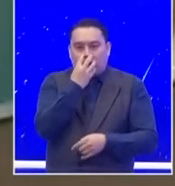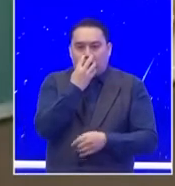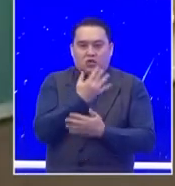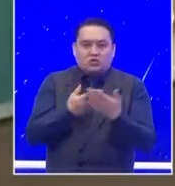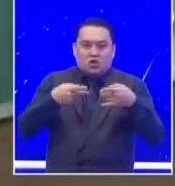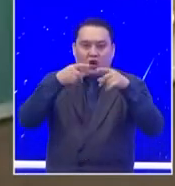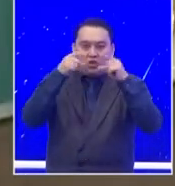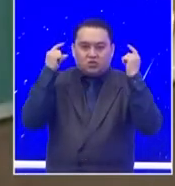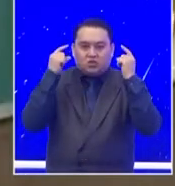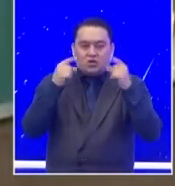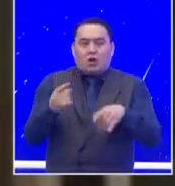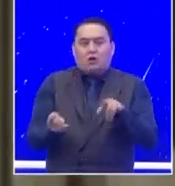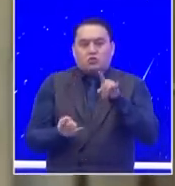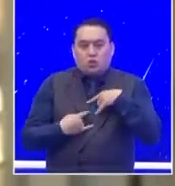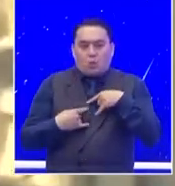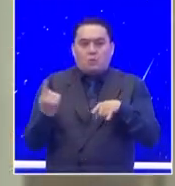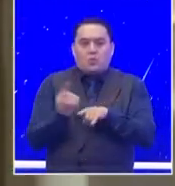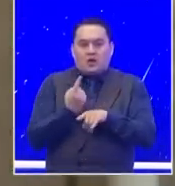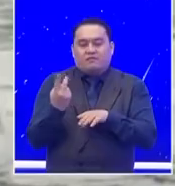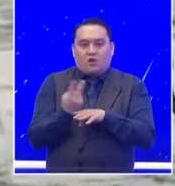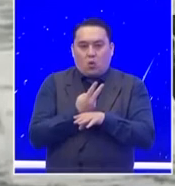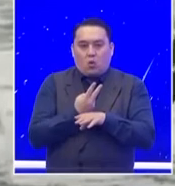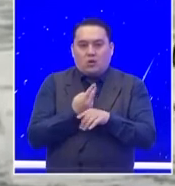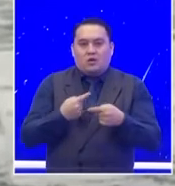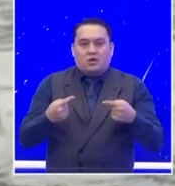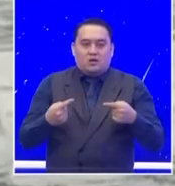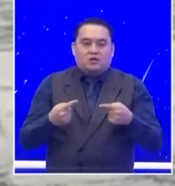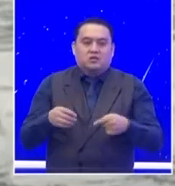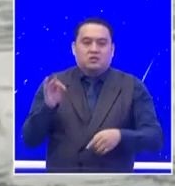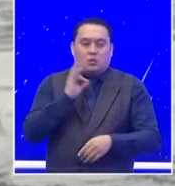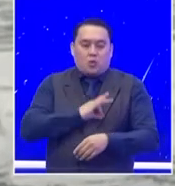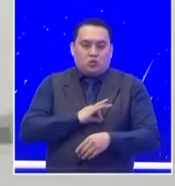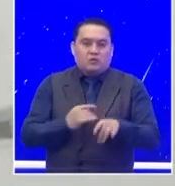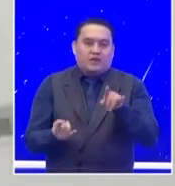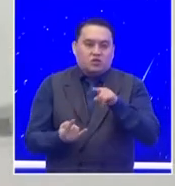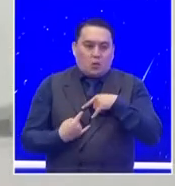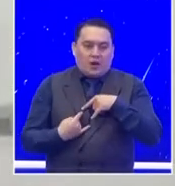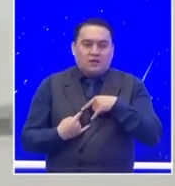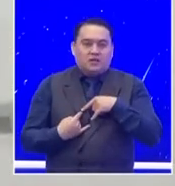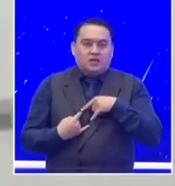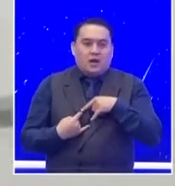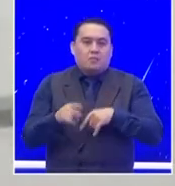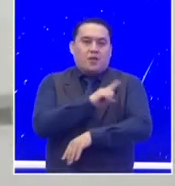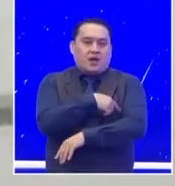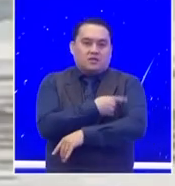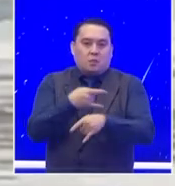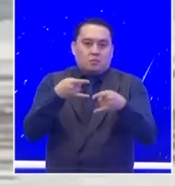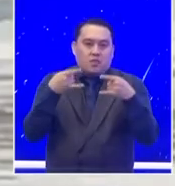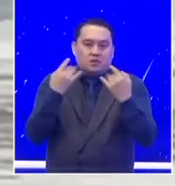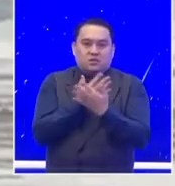очки, защитные костюмы первых-вторых типов или одноразовые защитные костюмы, а также медицинские